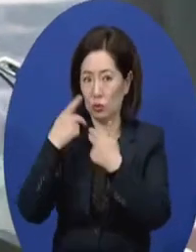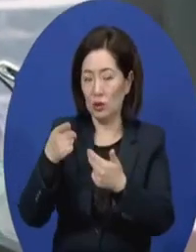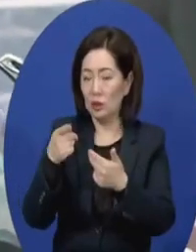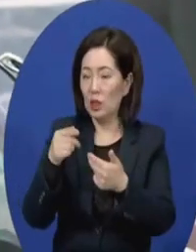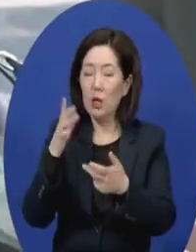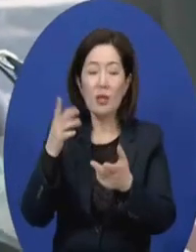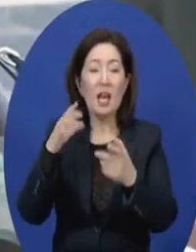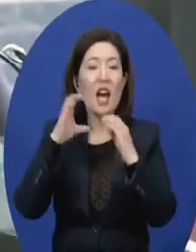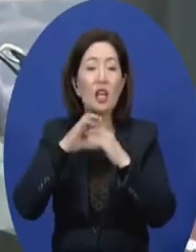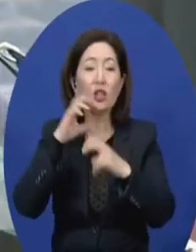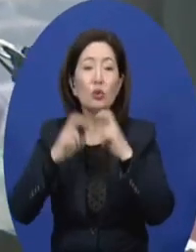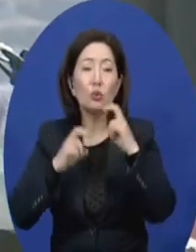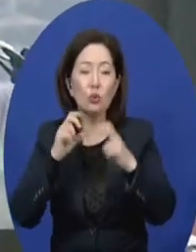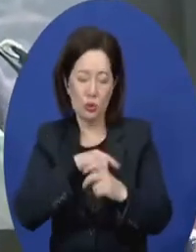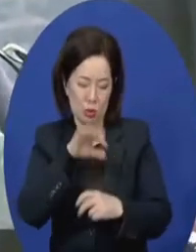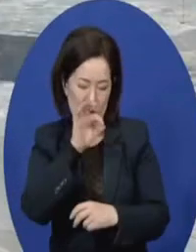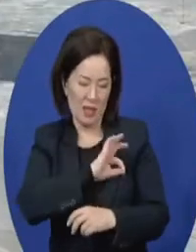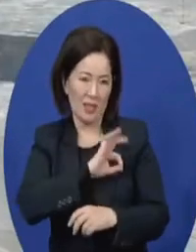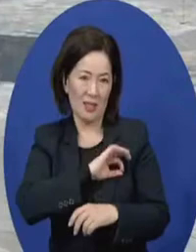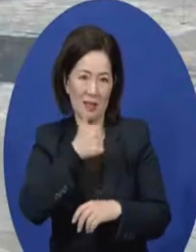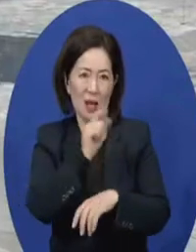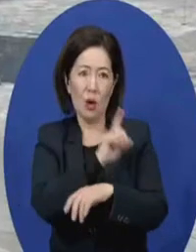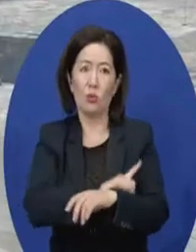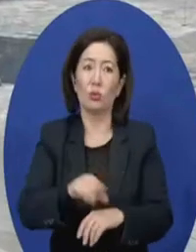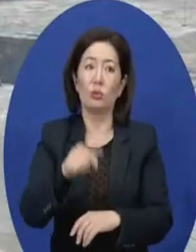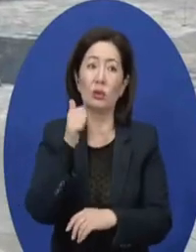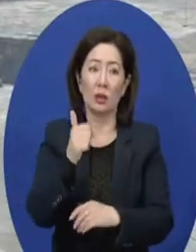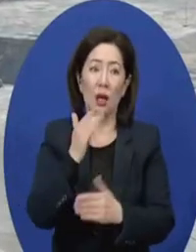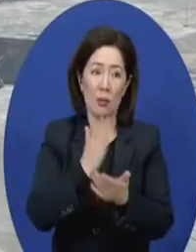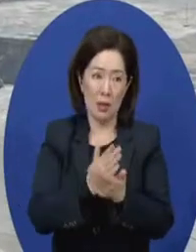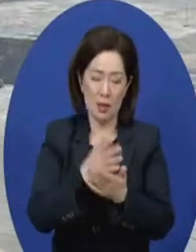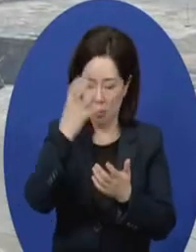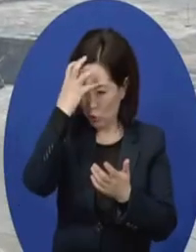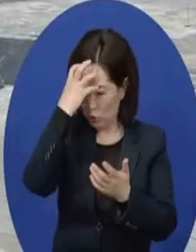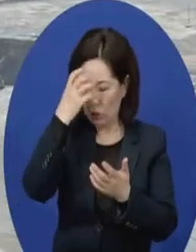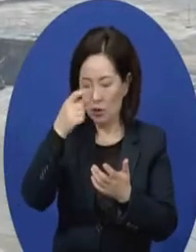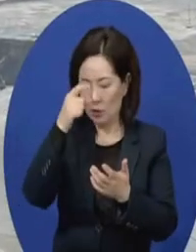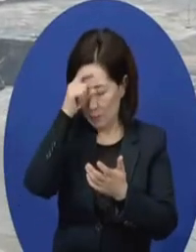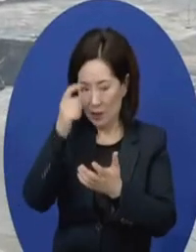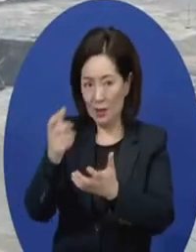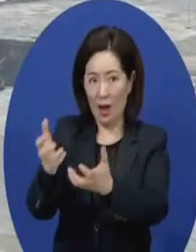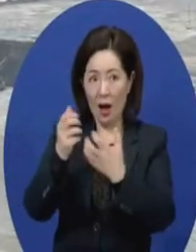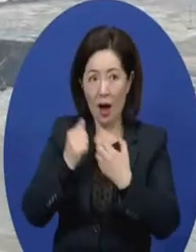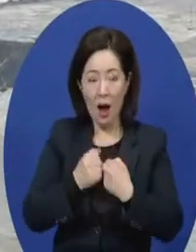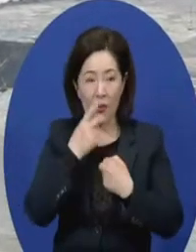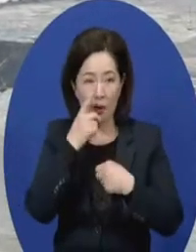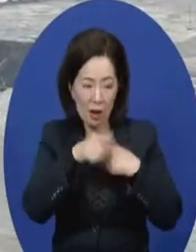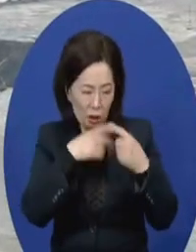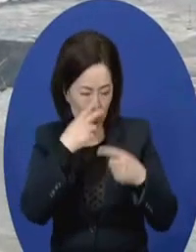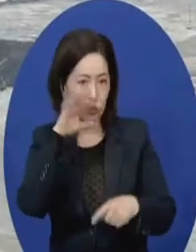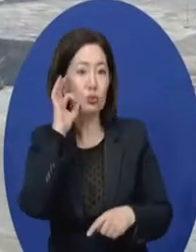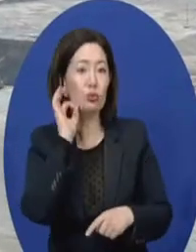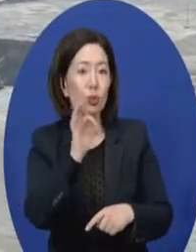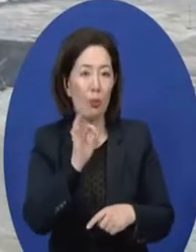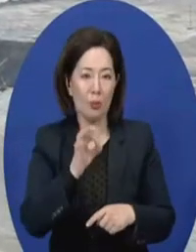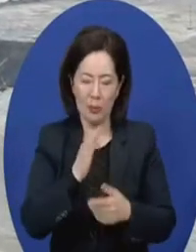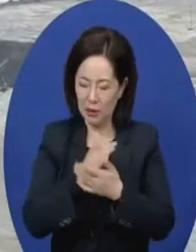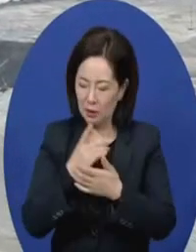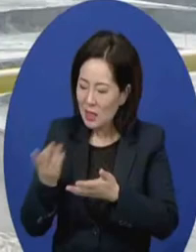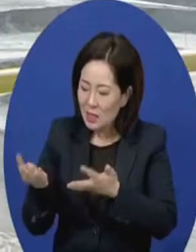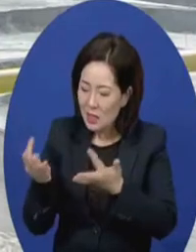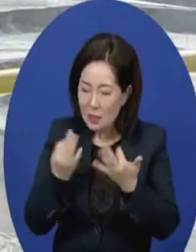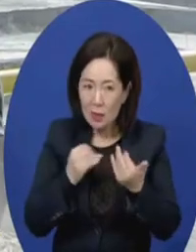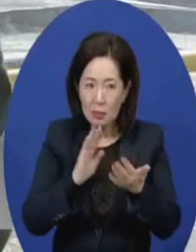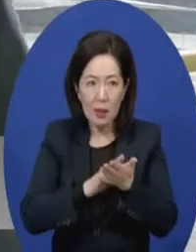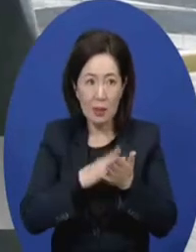өөрөө үр өгөөжтэй ашигтай байна. Бас энэ одоо төрийн мэдээлэл авсан шийдвэр бол зөв байж л бидний зүгээр одоо статистиктээр тулгуурлаж